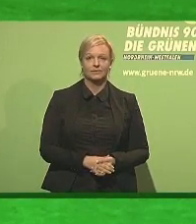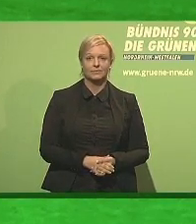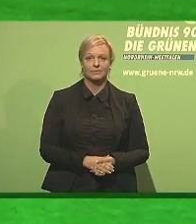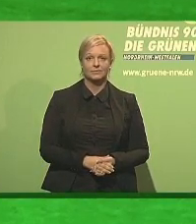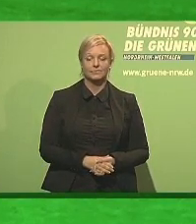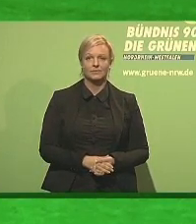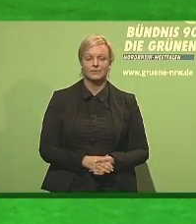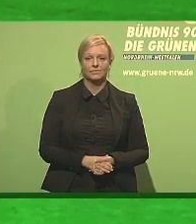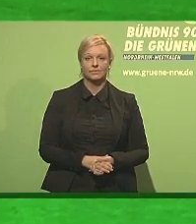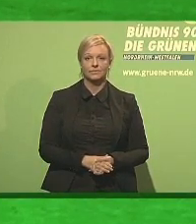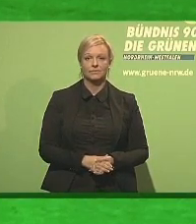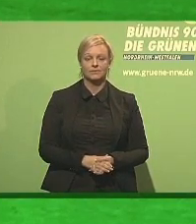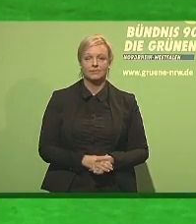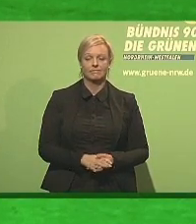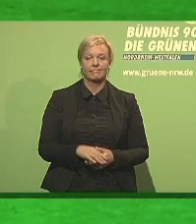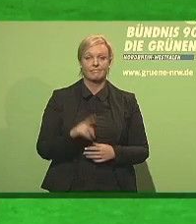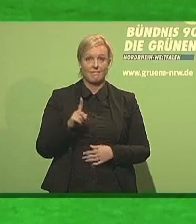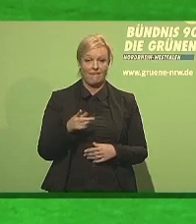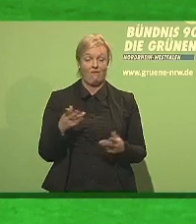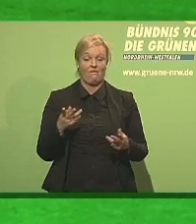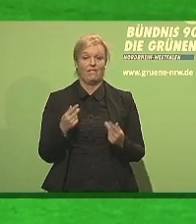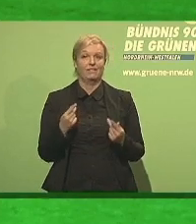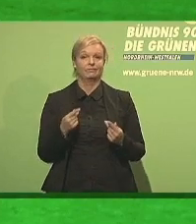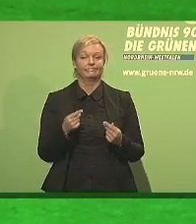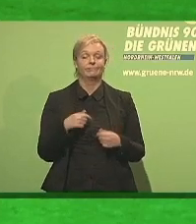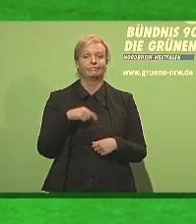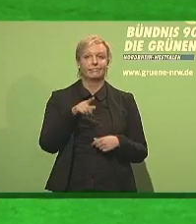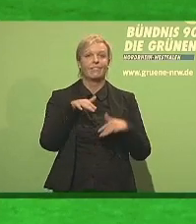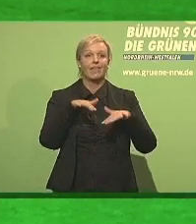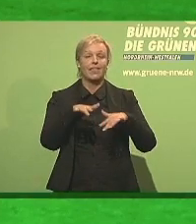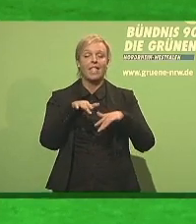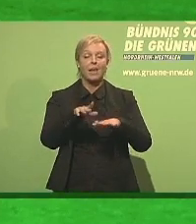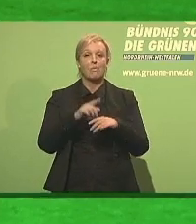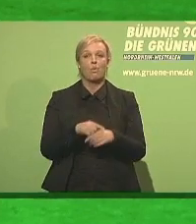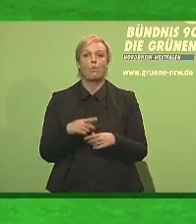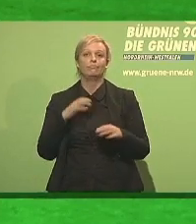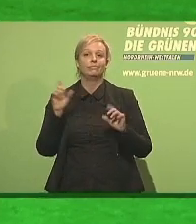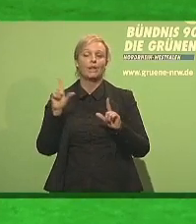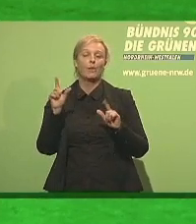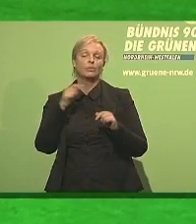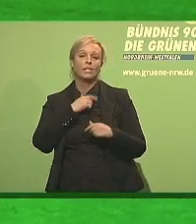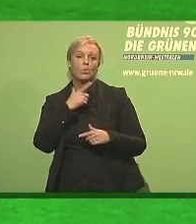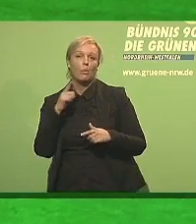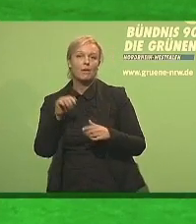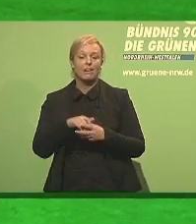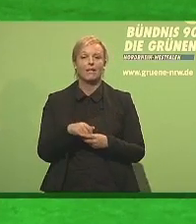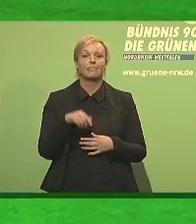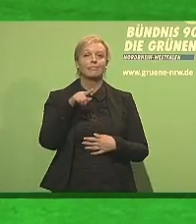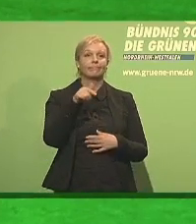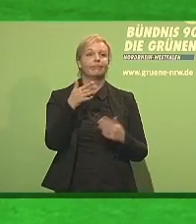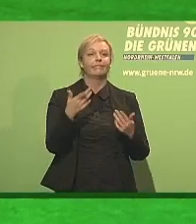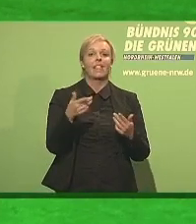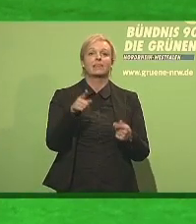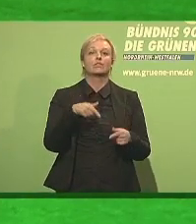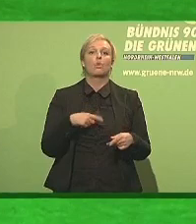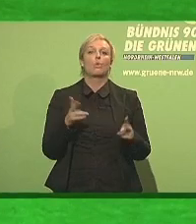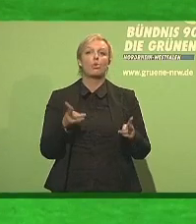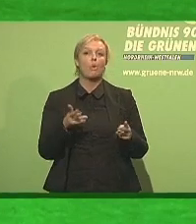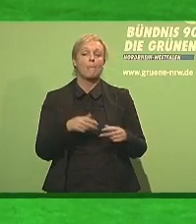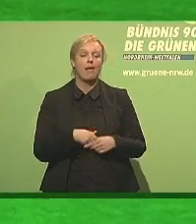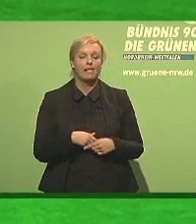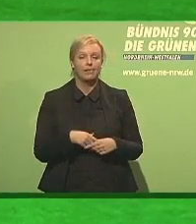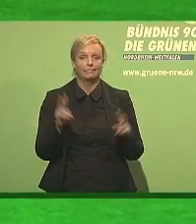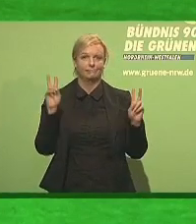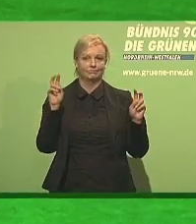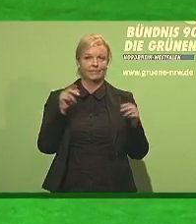Auf den Punkt gebracht hat es auf dieser Demo der Kabarettist Wilfried Schmickler, der in seinem Gedicht »Das ist doch normal« beschrieben hat, wie